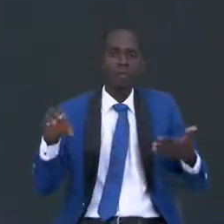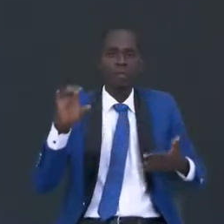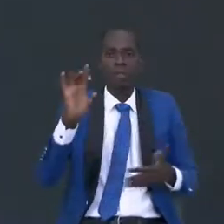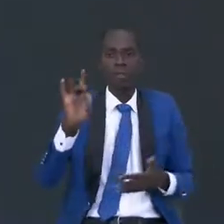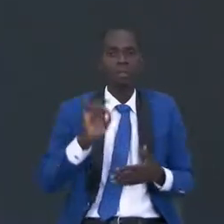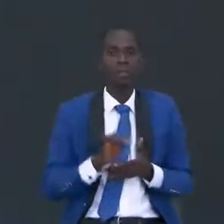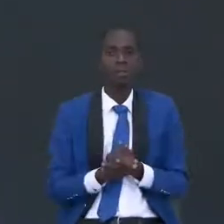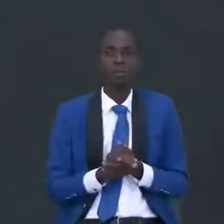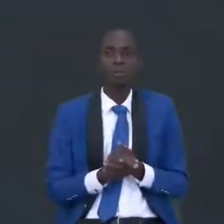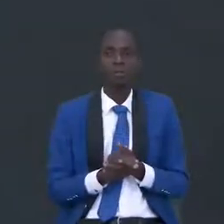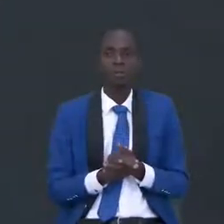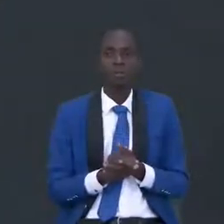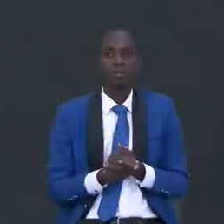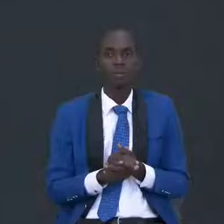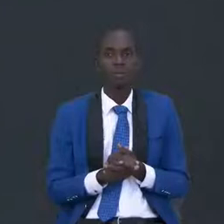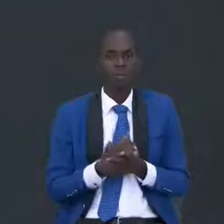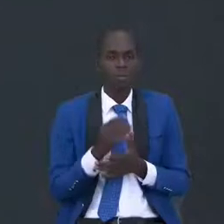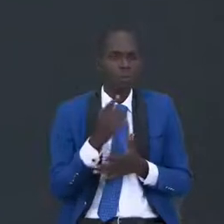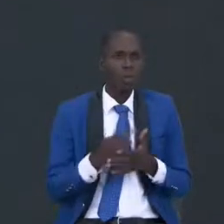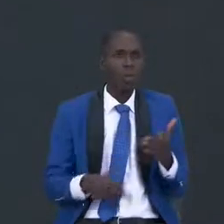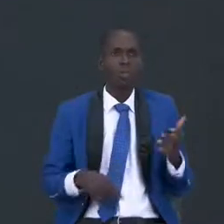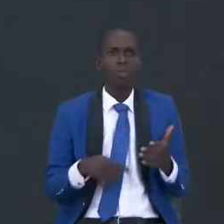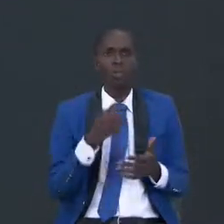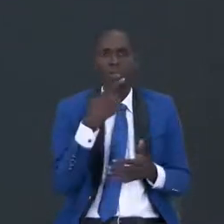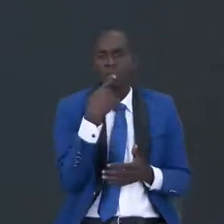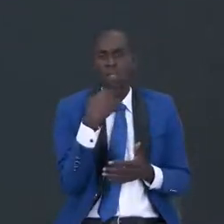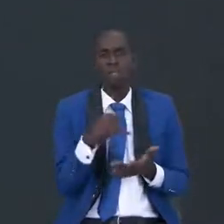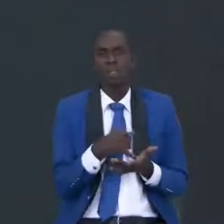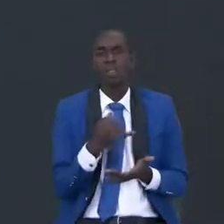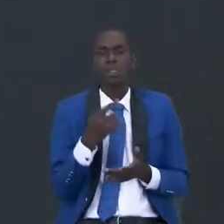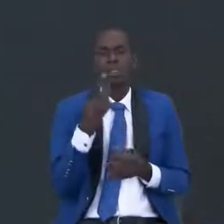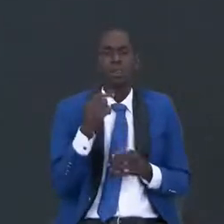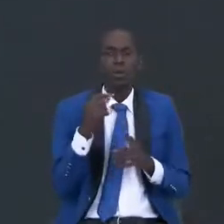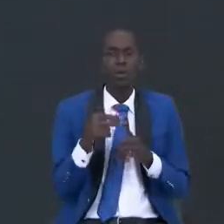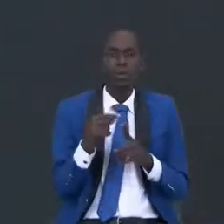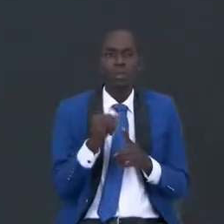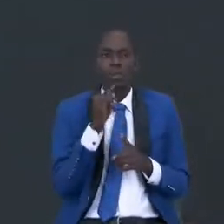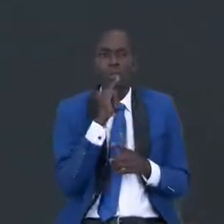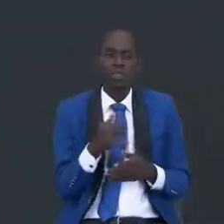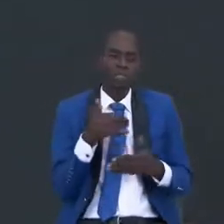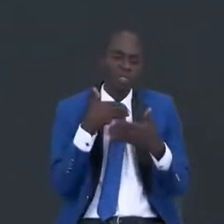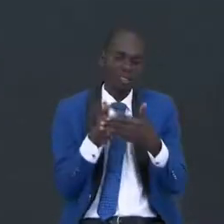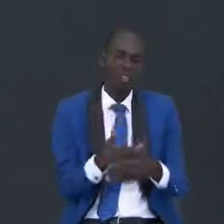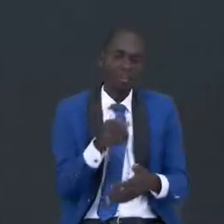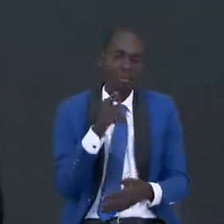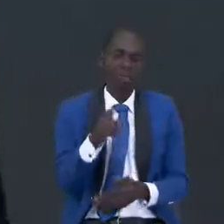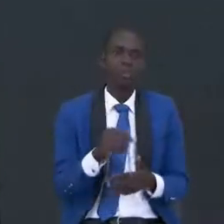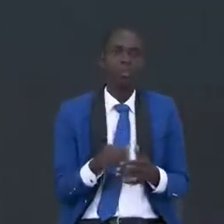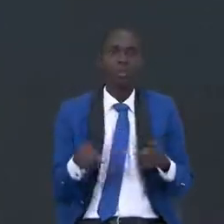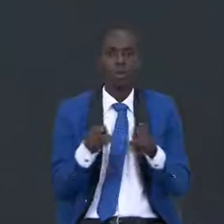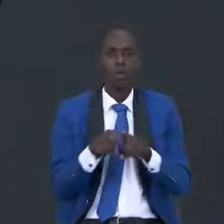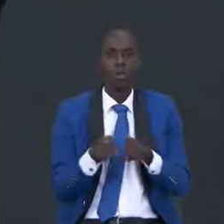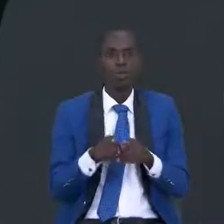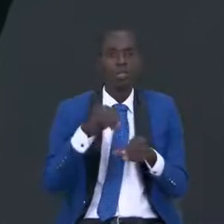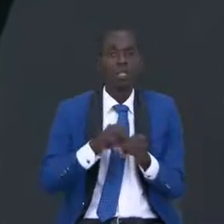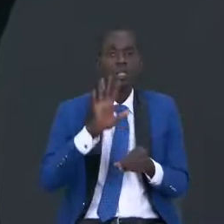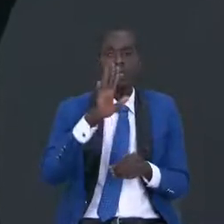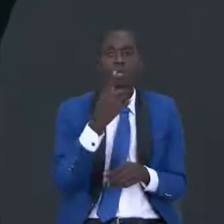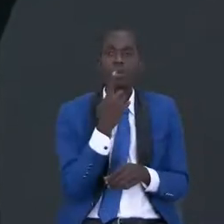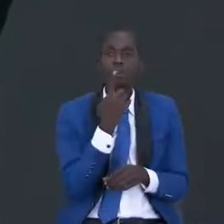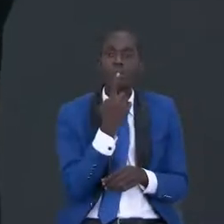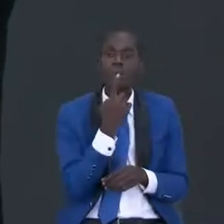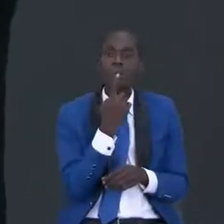8. Romains 8, 10. Et que dit-elle? La parole est près de